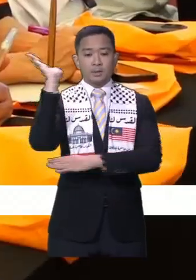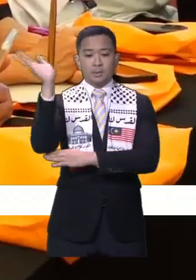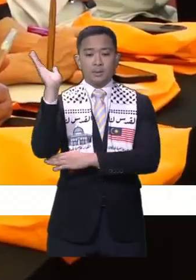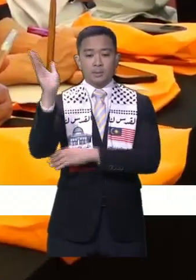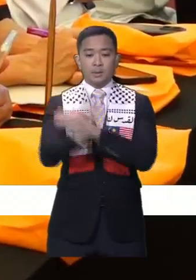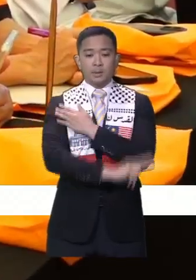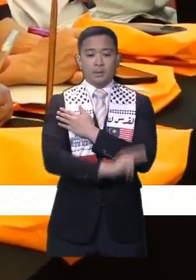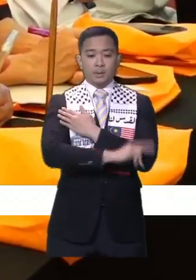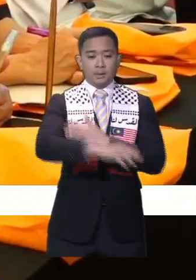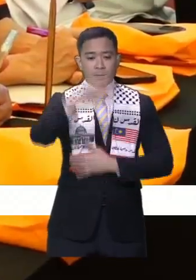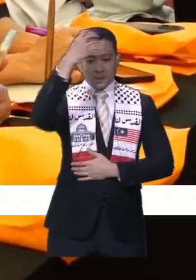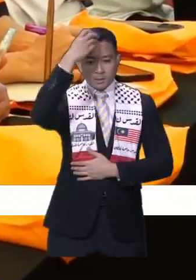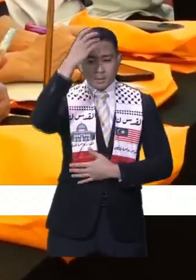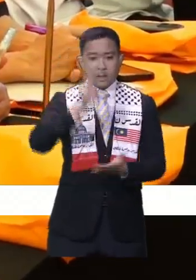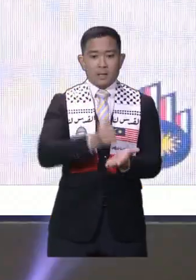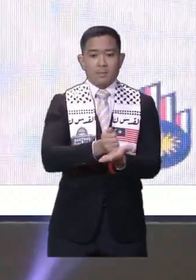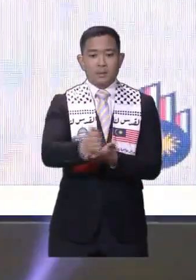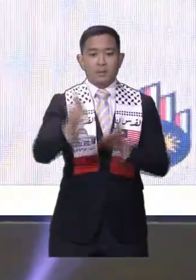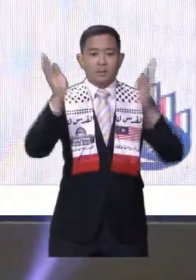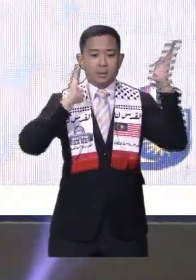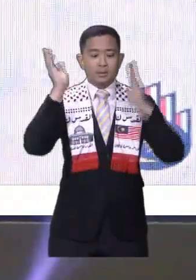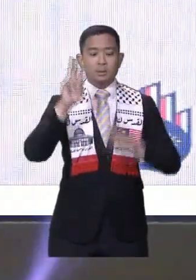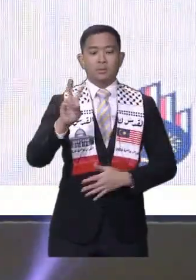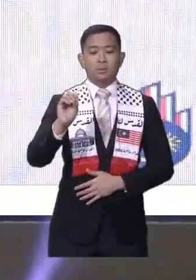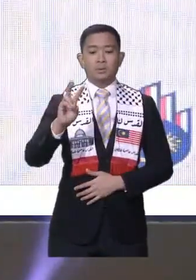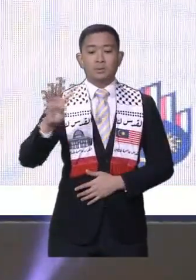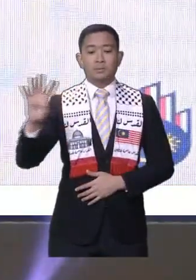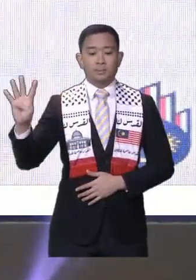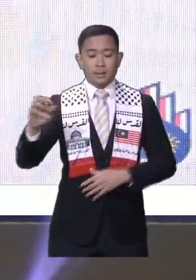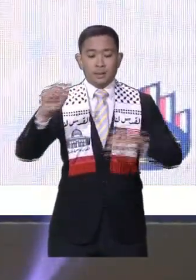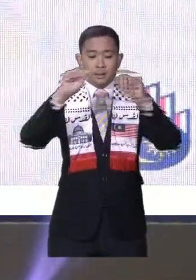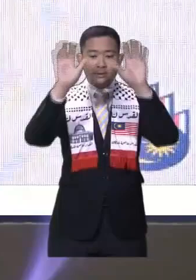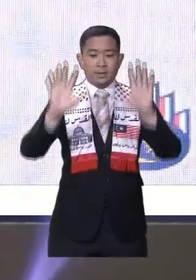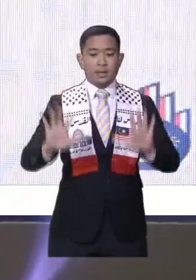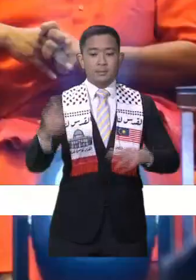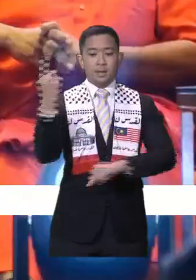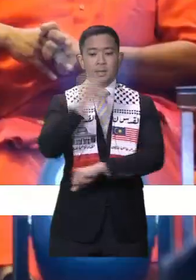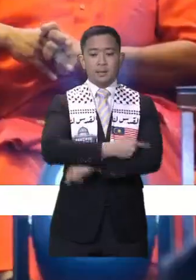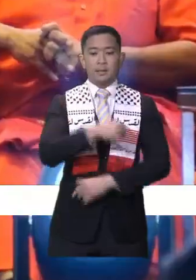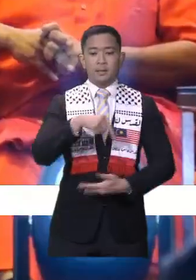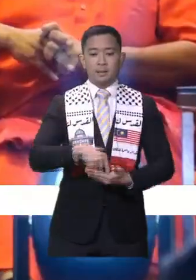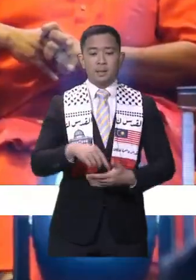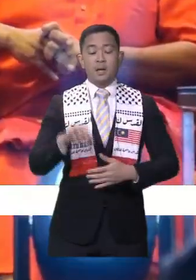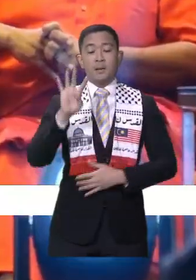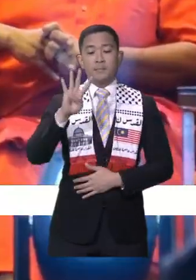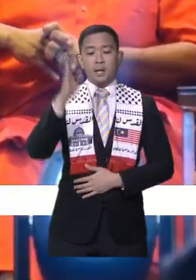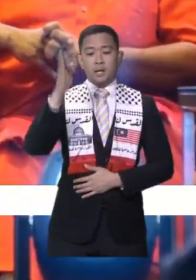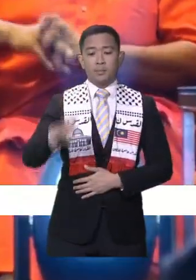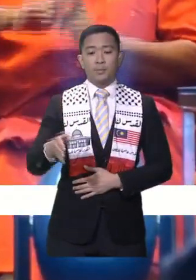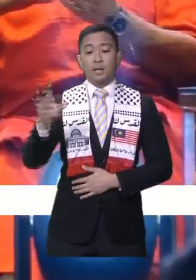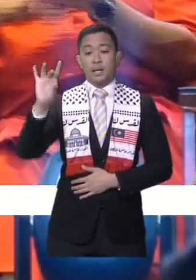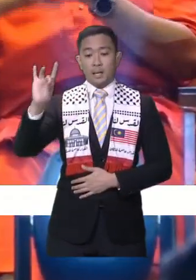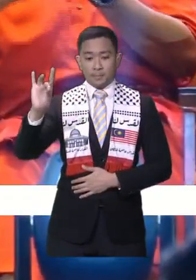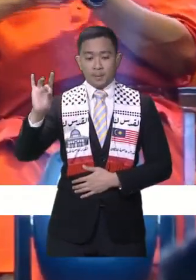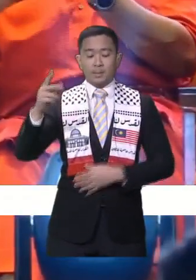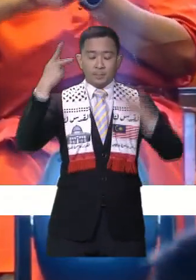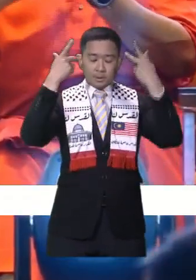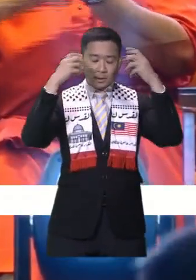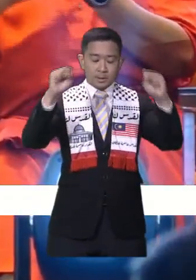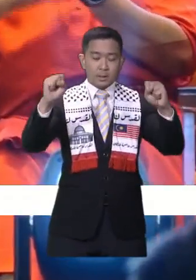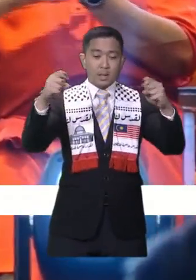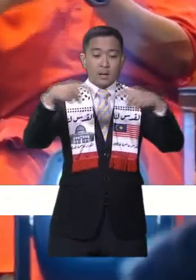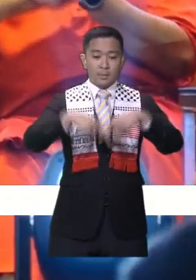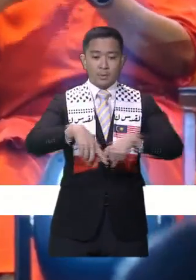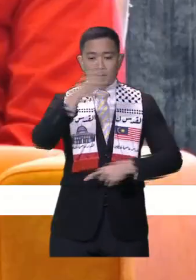Negeri Selangor Parti Amanah Negara 2024 di Shah Alam hari ini. Pada 4 Ogos lalu, Presiden UMNO Datuk